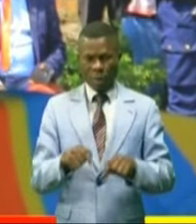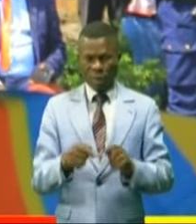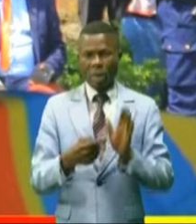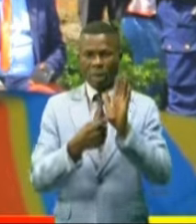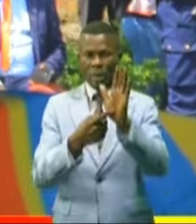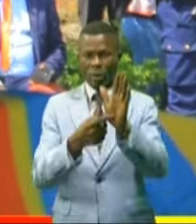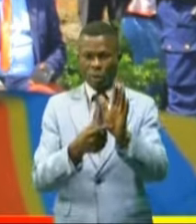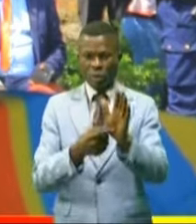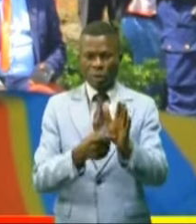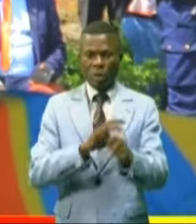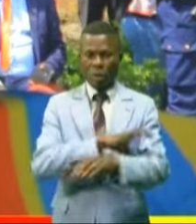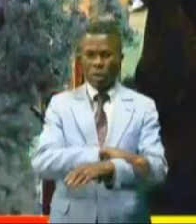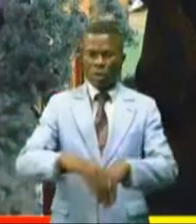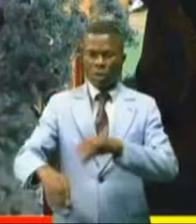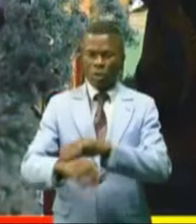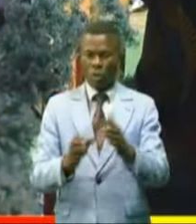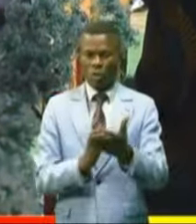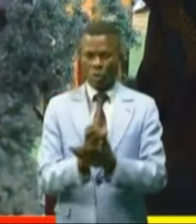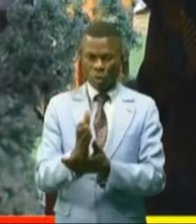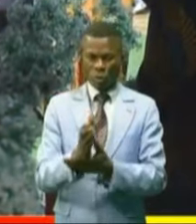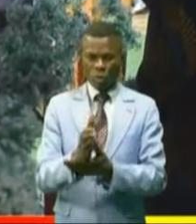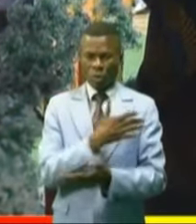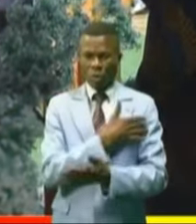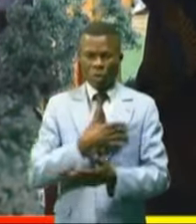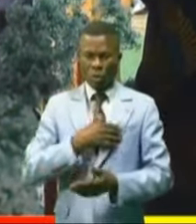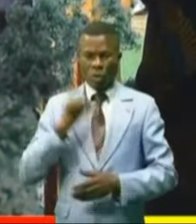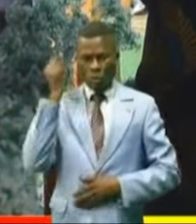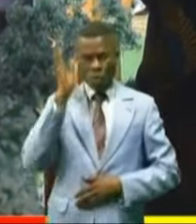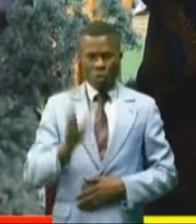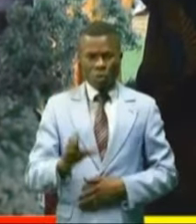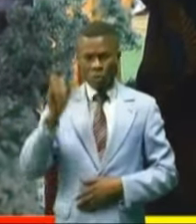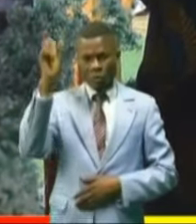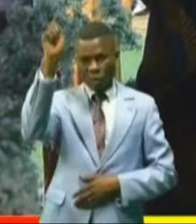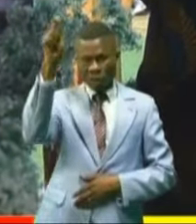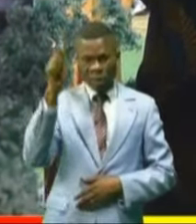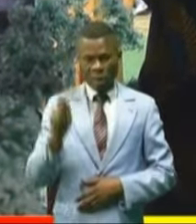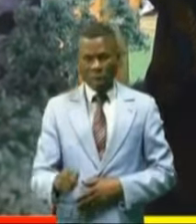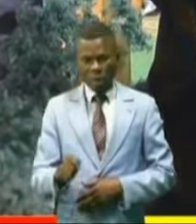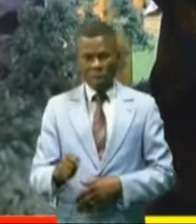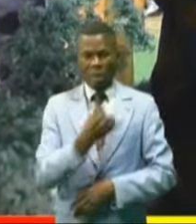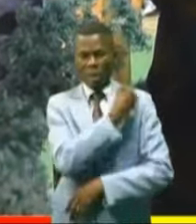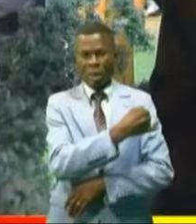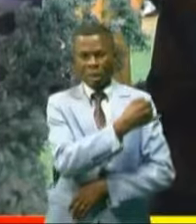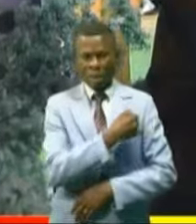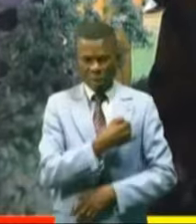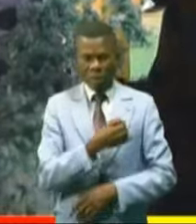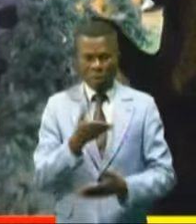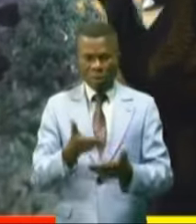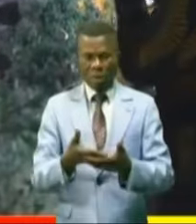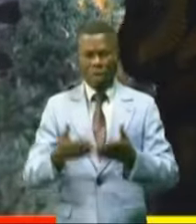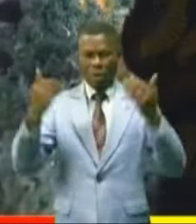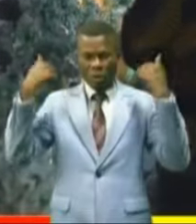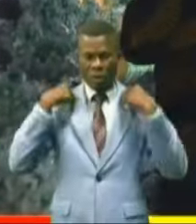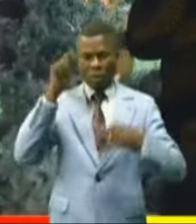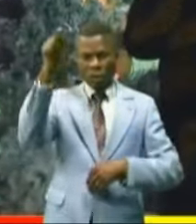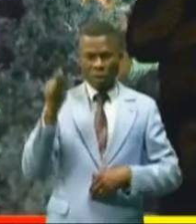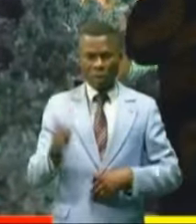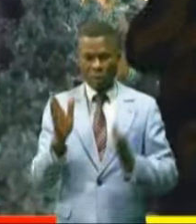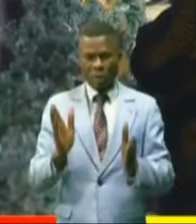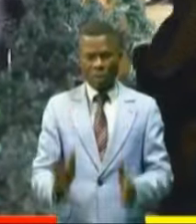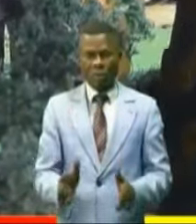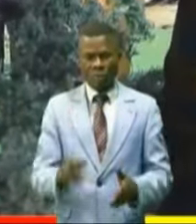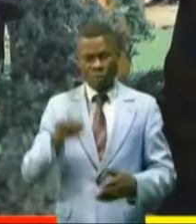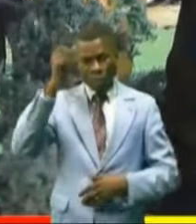nos sincères condoléances. Au nom du gouverneur militaire de l'Ituri, le vice-gouverneur policier, le commissaire divisionnaire